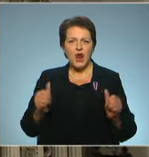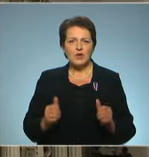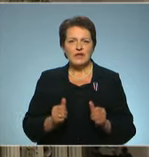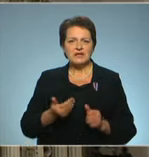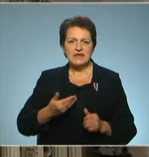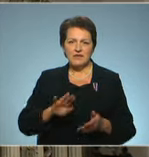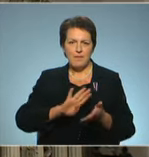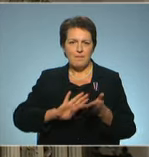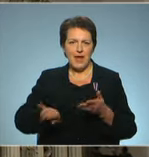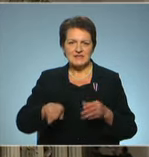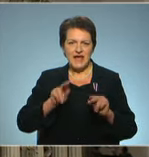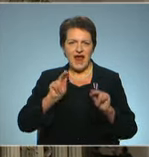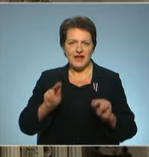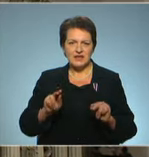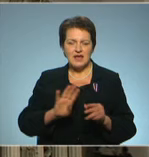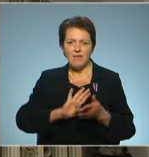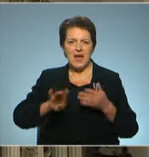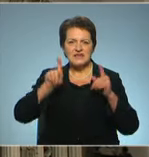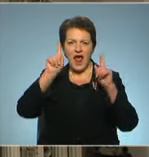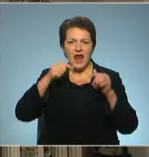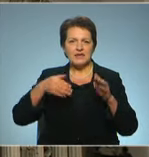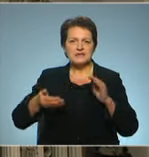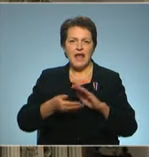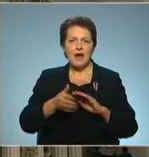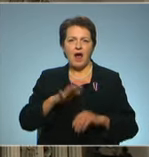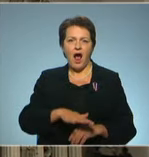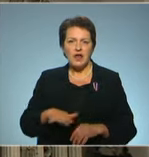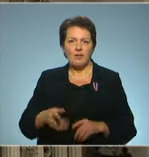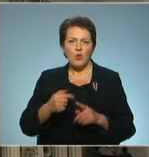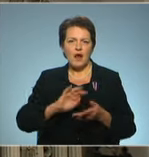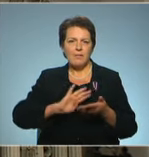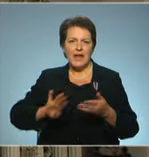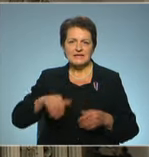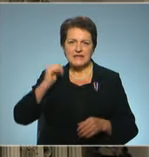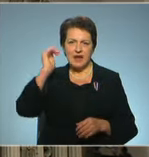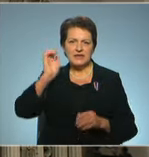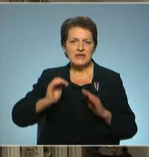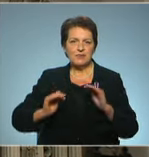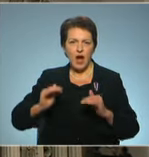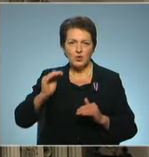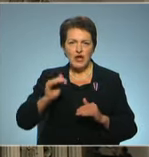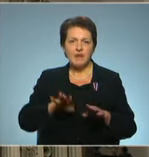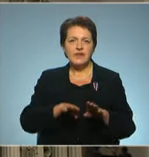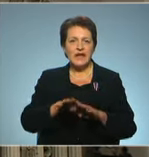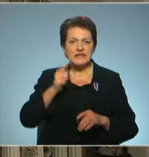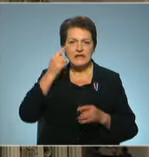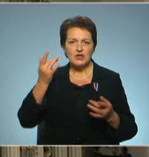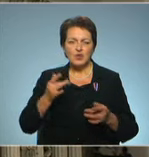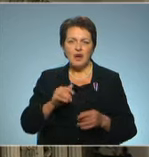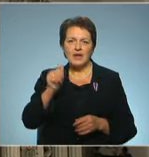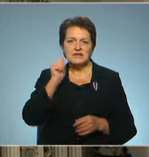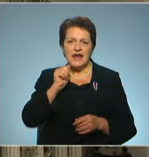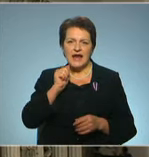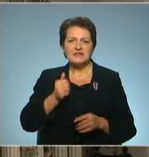bez reliģijas, bez elles zem kājām un bez debesīm augšā. Līdzīgas domas nereiz vien